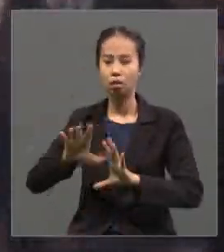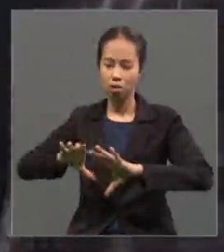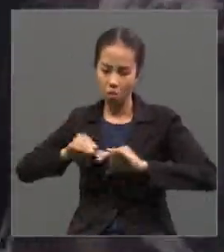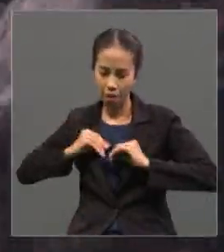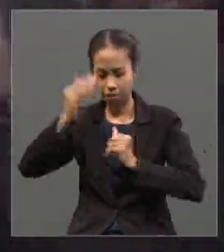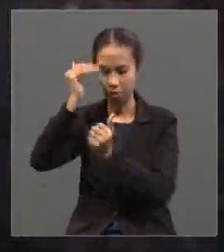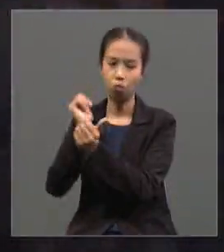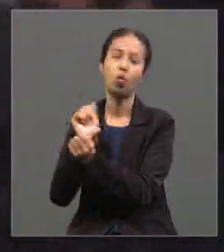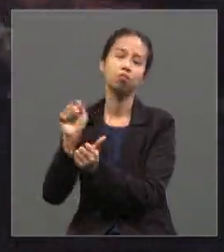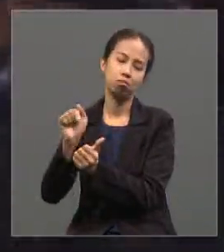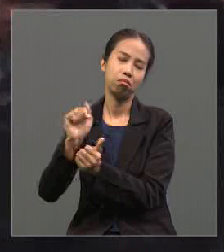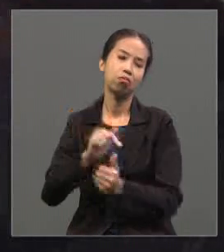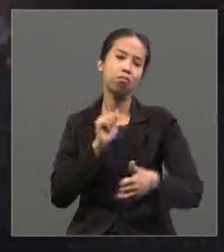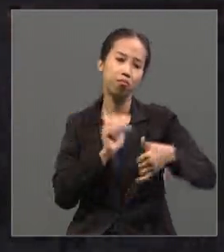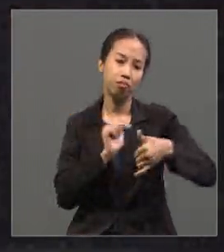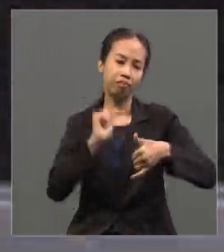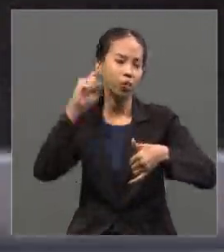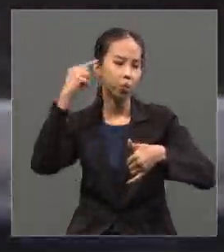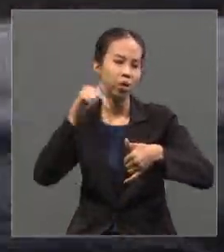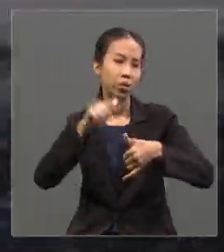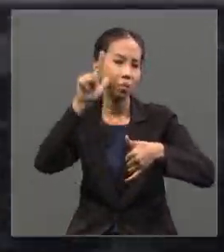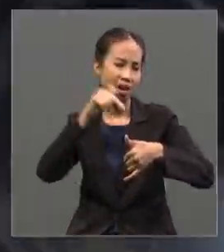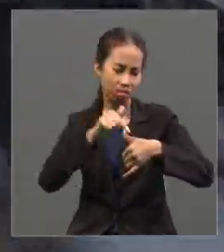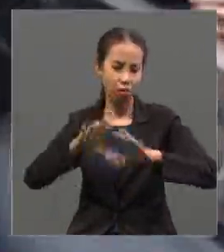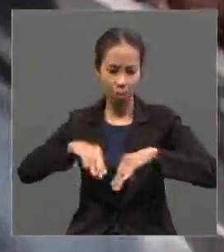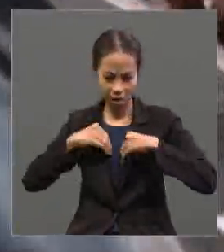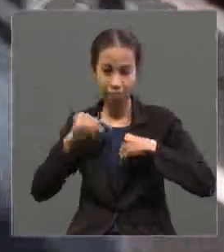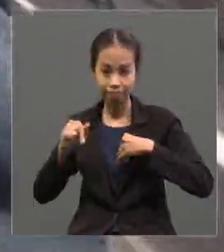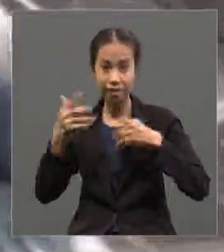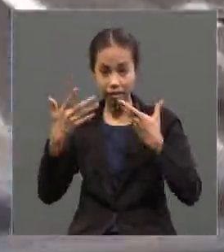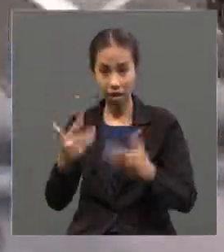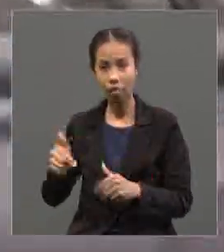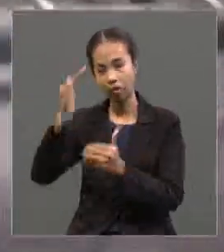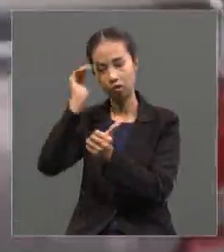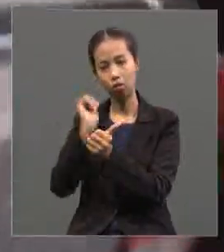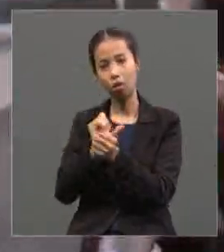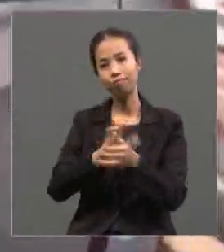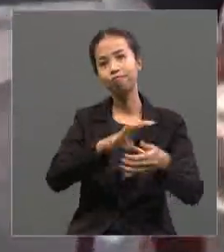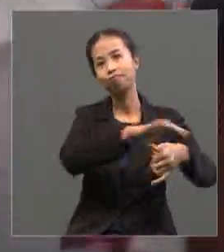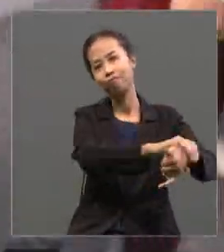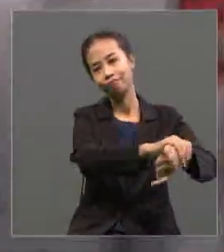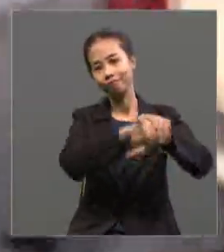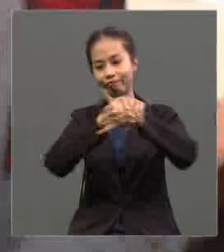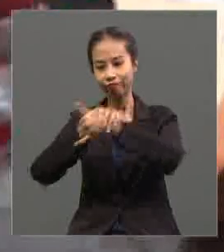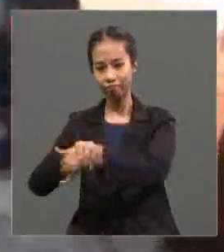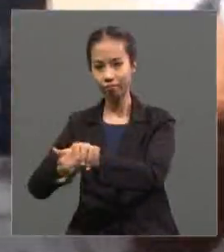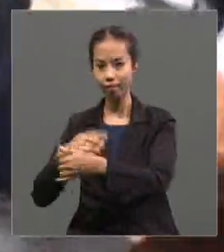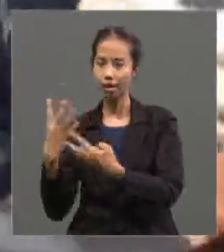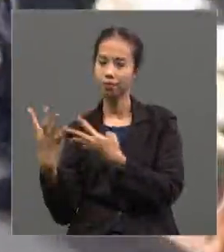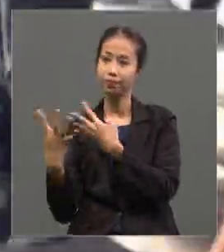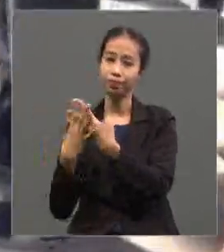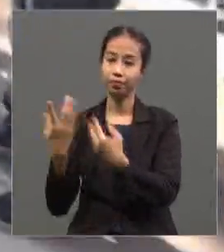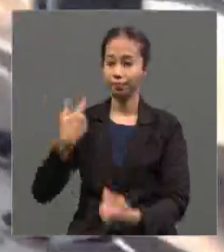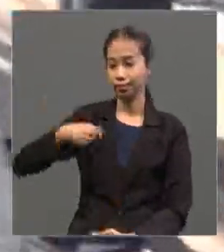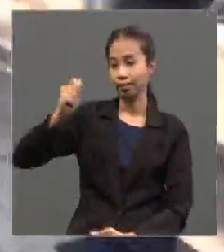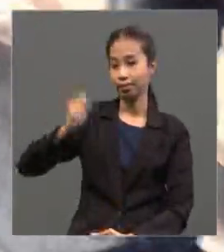จสภ.บางหลวงครับและเจ้าหน้าที่สภ.ตำรวจสภ.บางหลวงเนี่ยก็คุมตัวแม่ของเด็กชายวัย8เดือนไปฝากขังที่ศาลเยาวชน